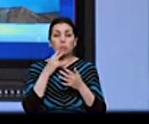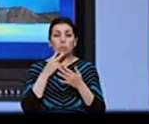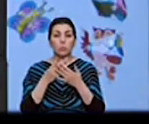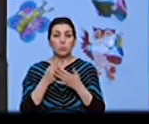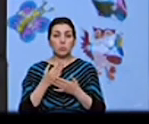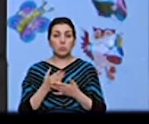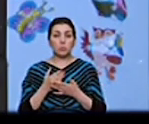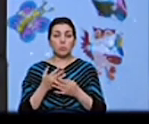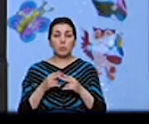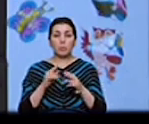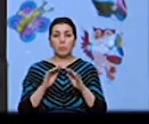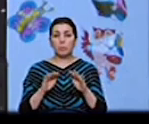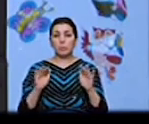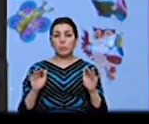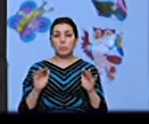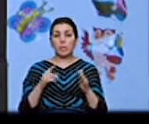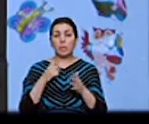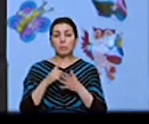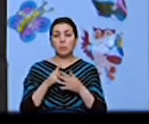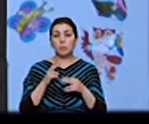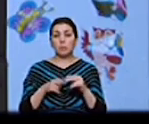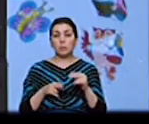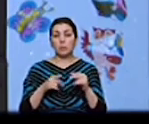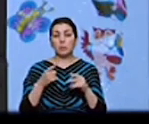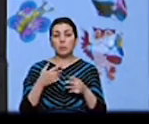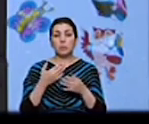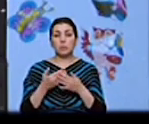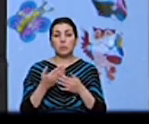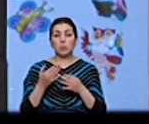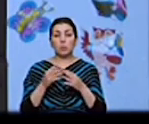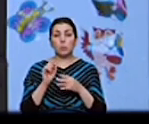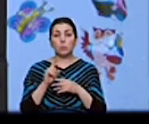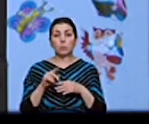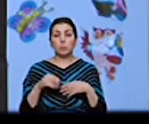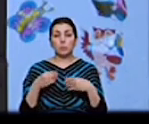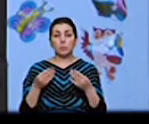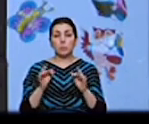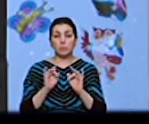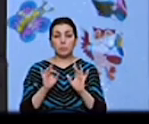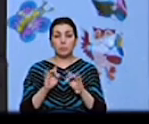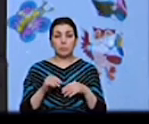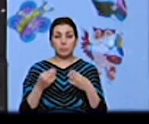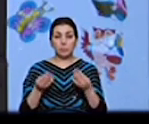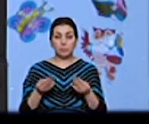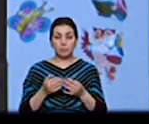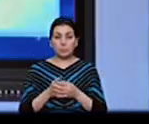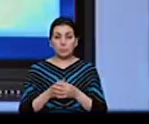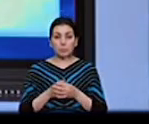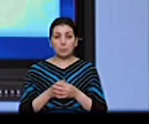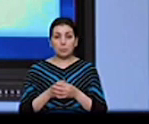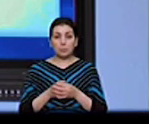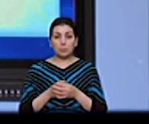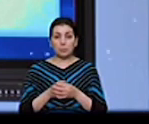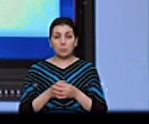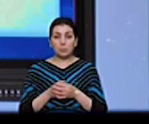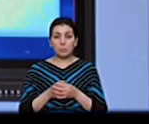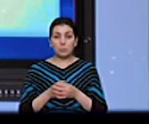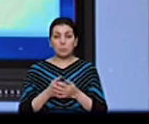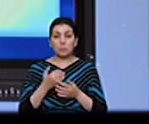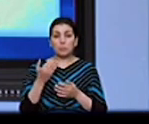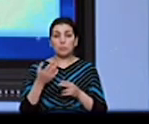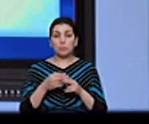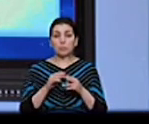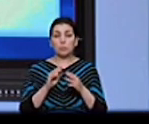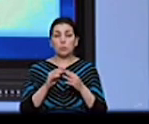turibsiz. Bolajonlar, darsimiz so'ngida sizlarga mustaqil topshiriqni tushuntirib o'taman. Demak,